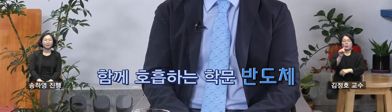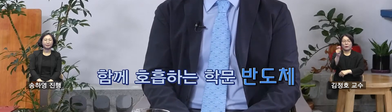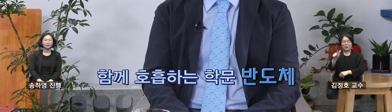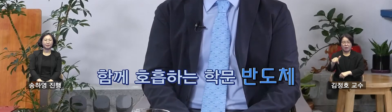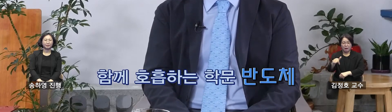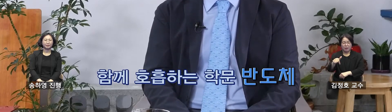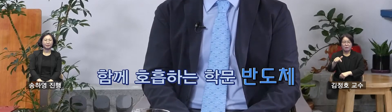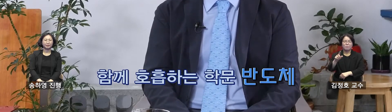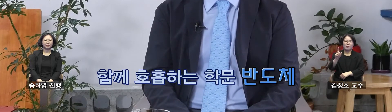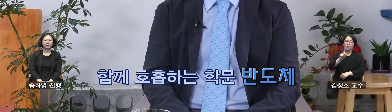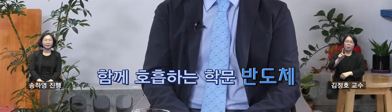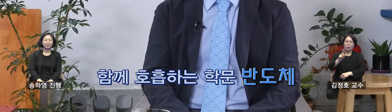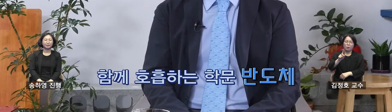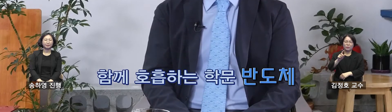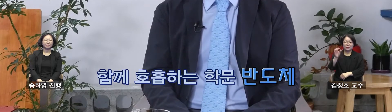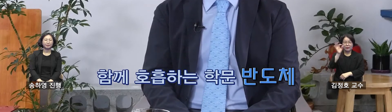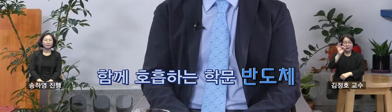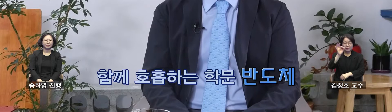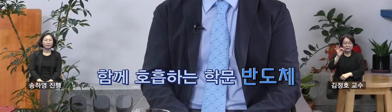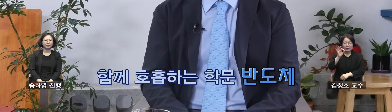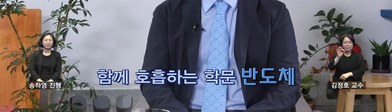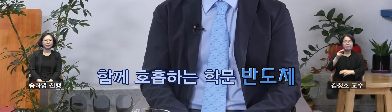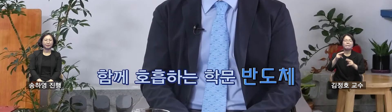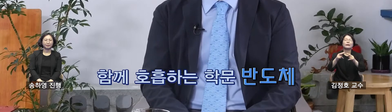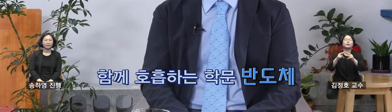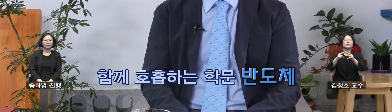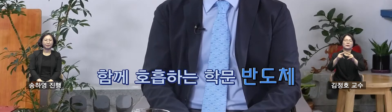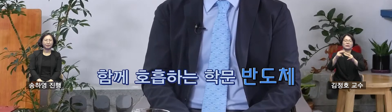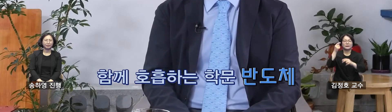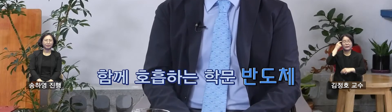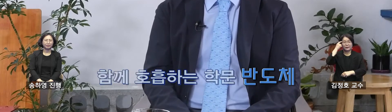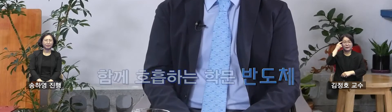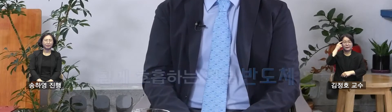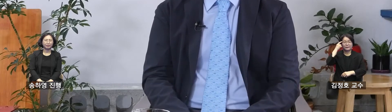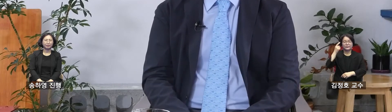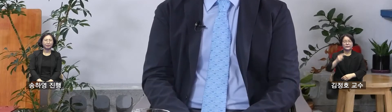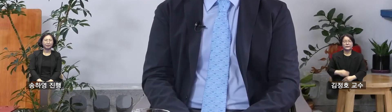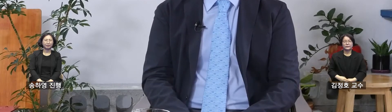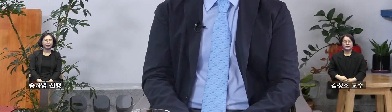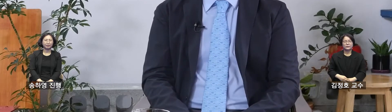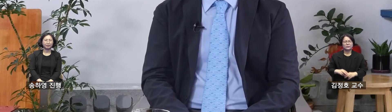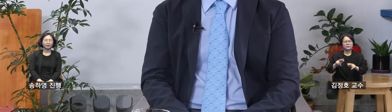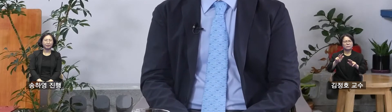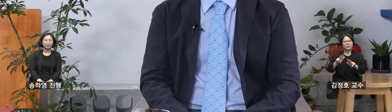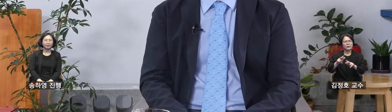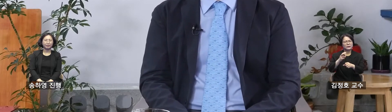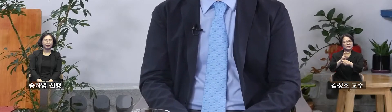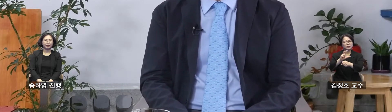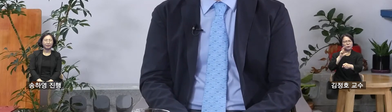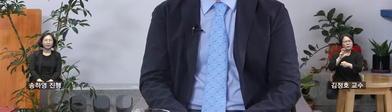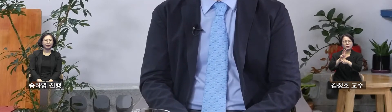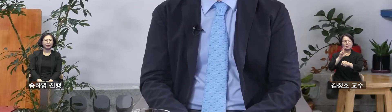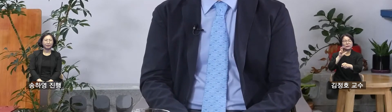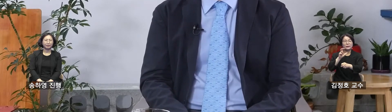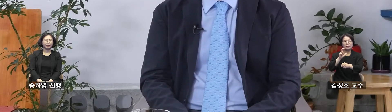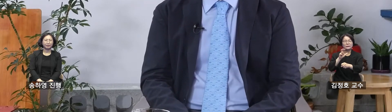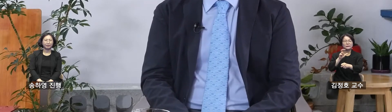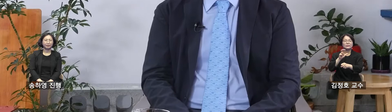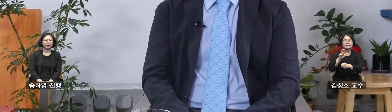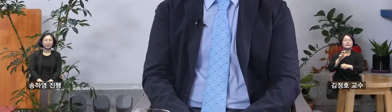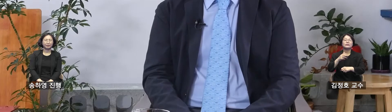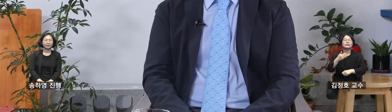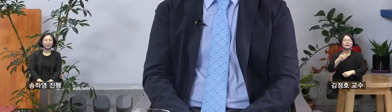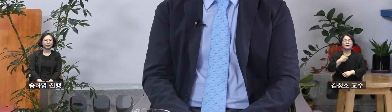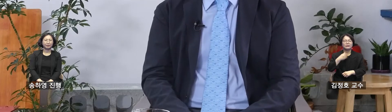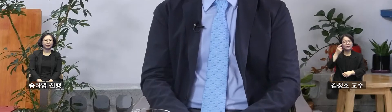분야가 어딘가 했을 때 제가 반도체라고 판단을 했습니다. 지금으로부터 보면 25년 전에 가까운데